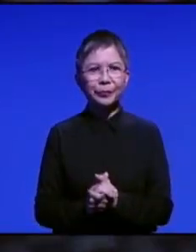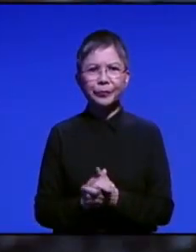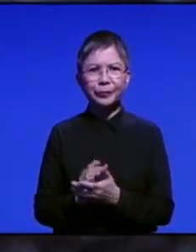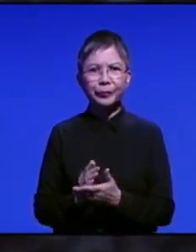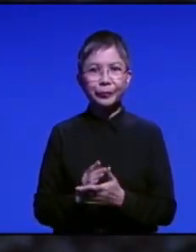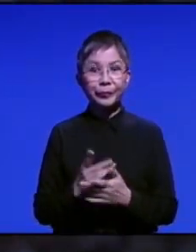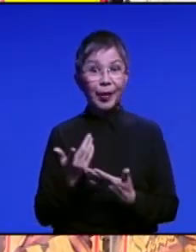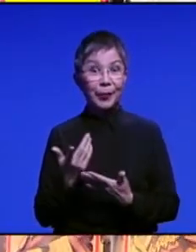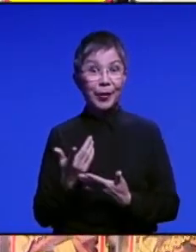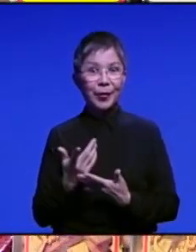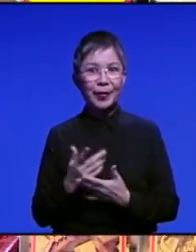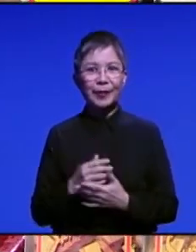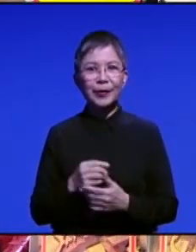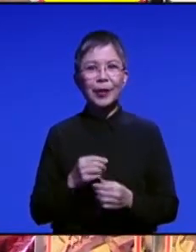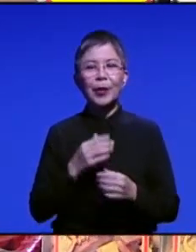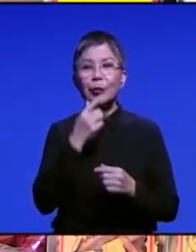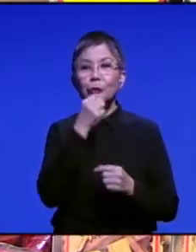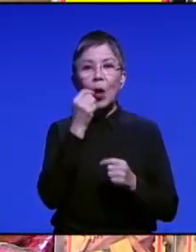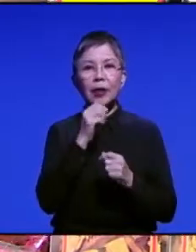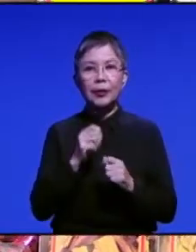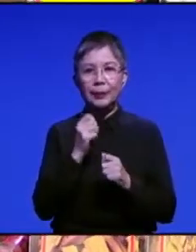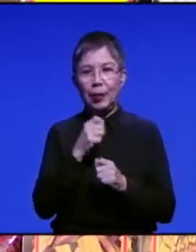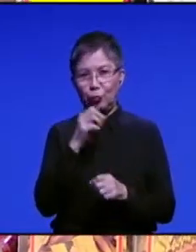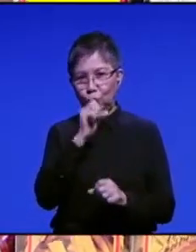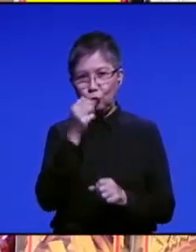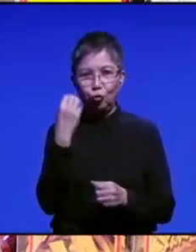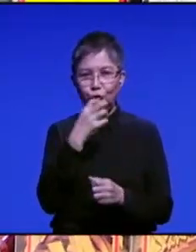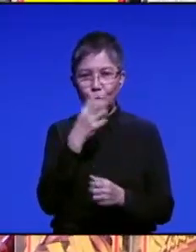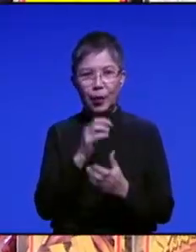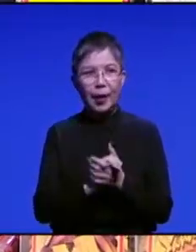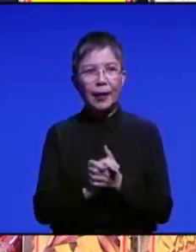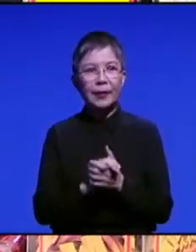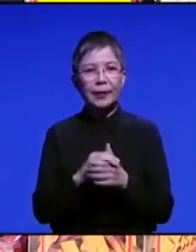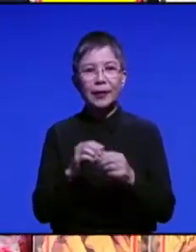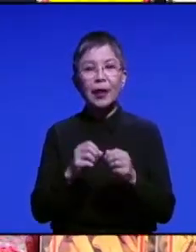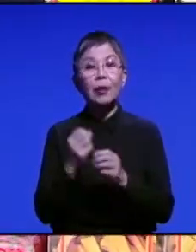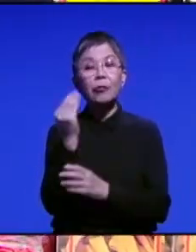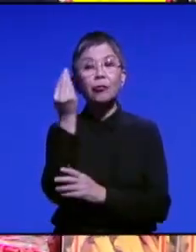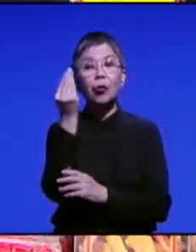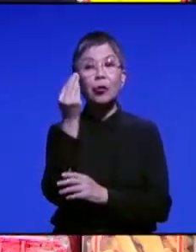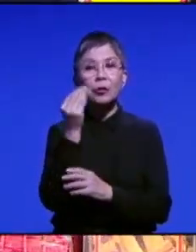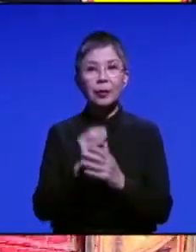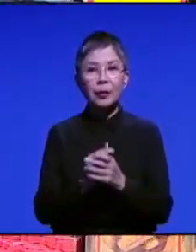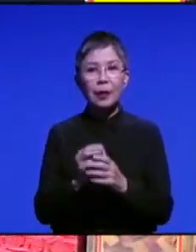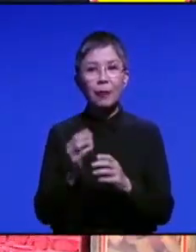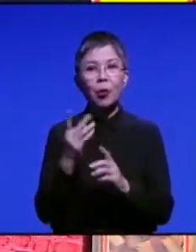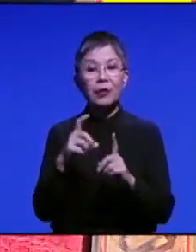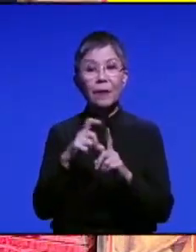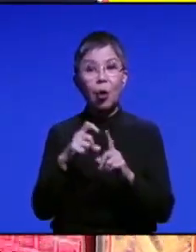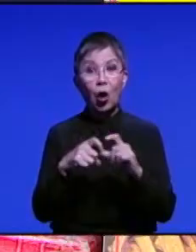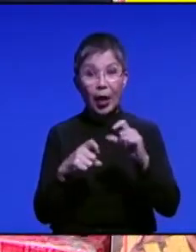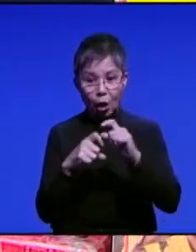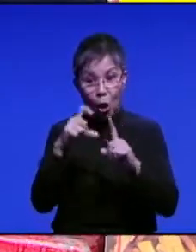Biar tambah percaya diri, kebersihan mulut juga harus dijaga. Di sini ada siwak dari pohon salvadora sebagai pembersih gigi dan